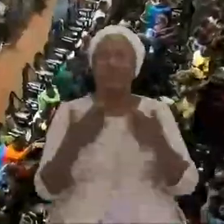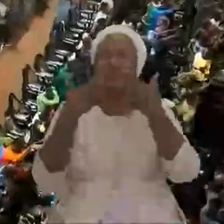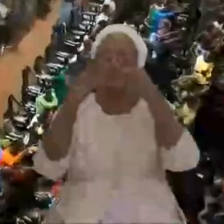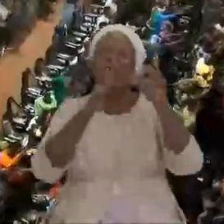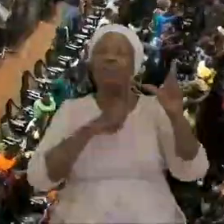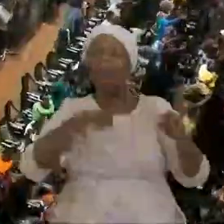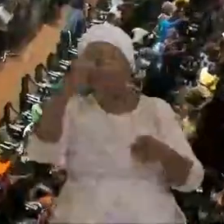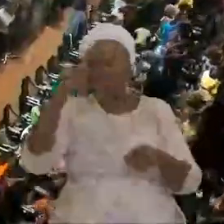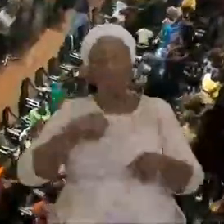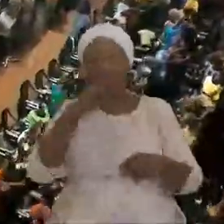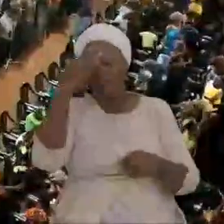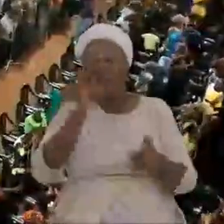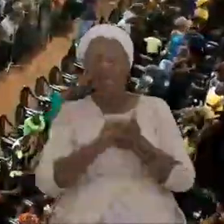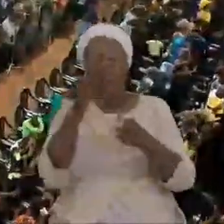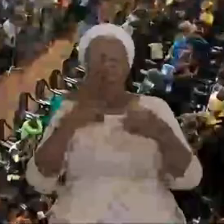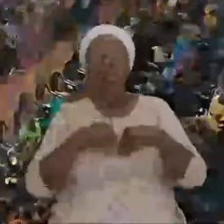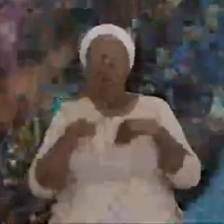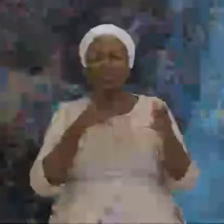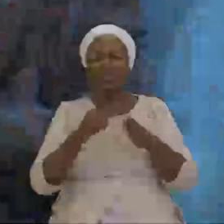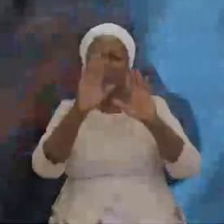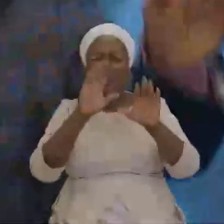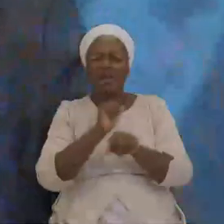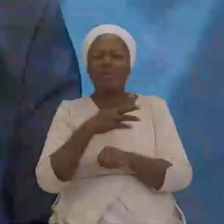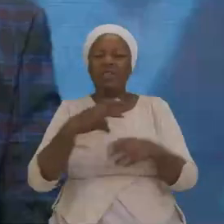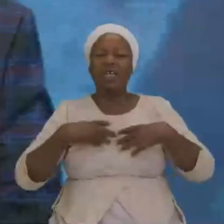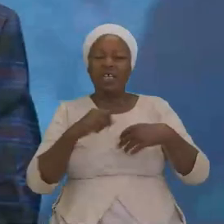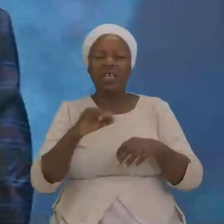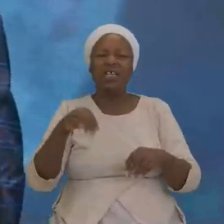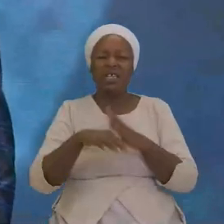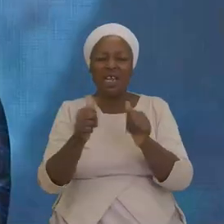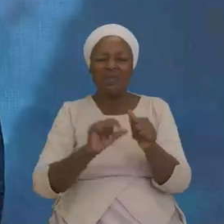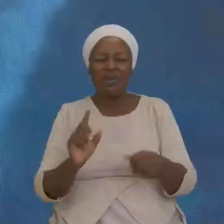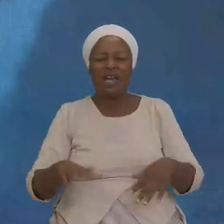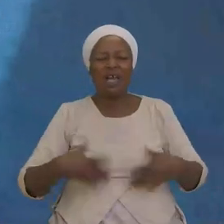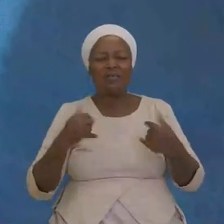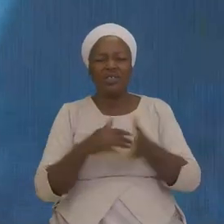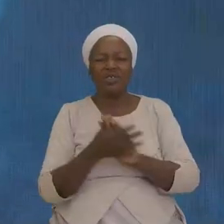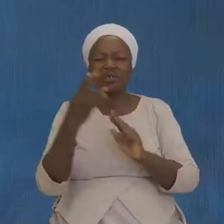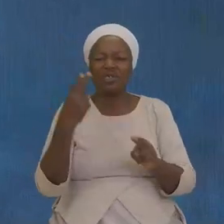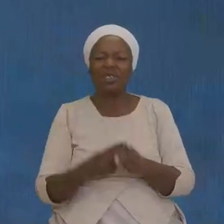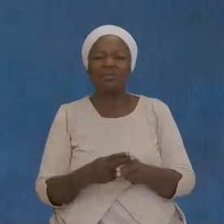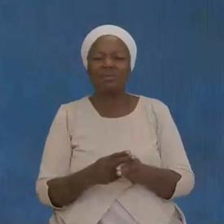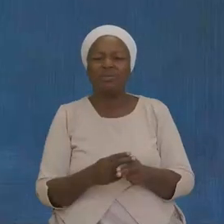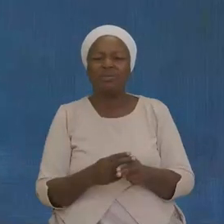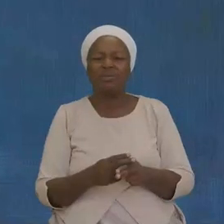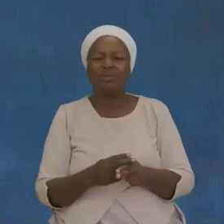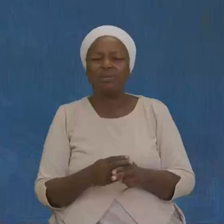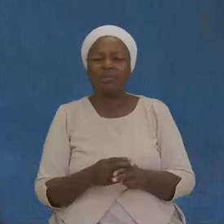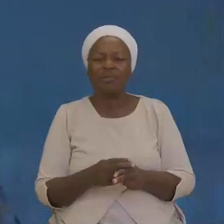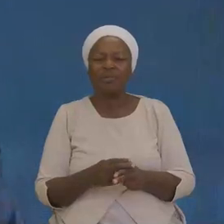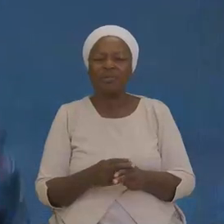Merci Seigneur, parce que nous savons que tu as accompli le miracle, la guérison dans chaque vie.